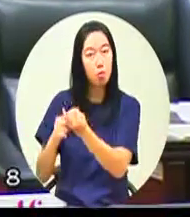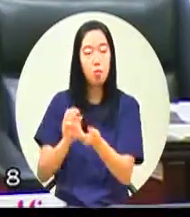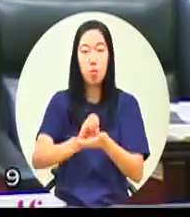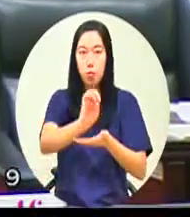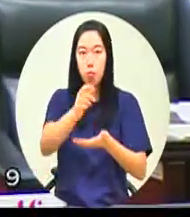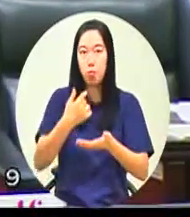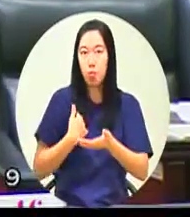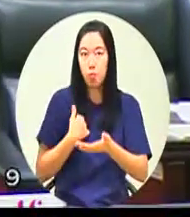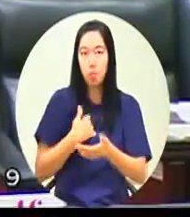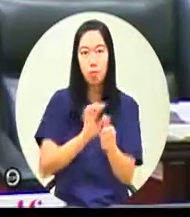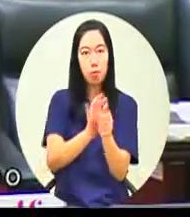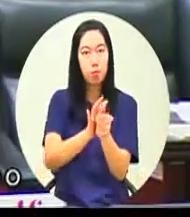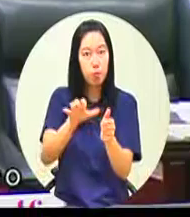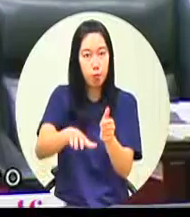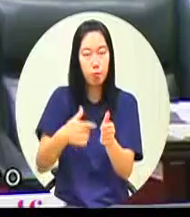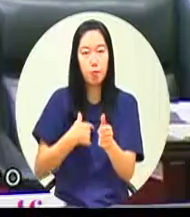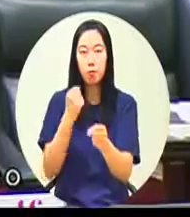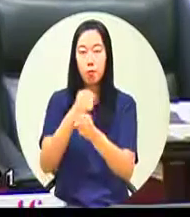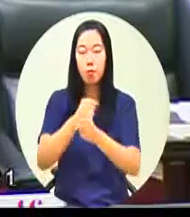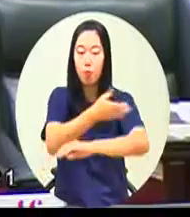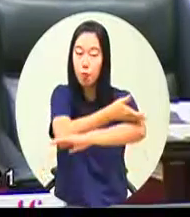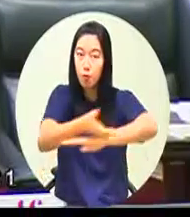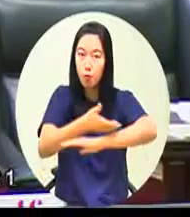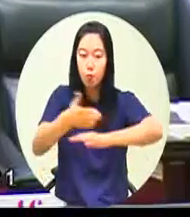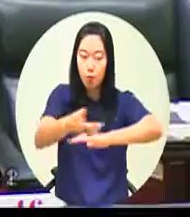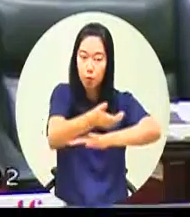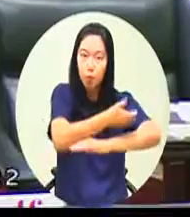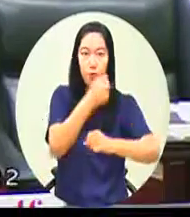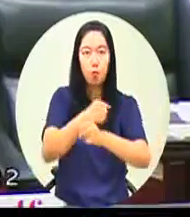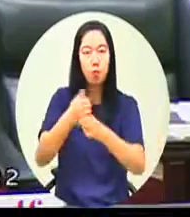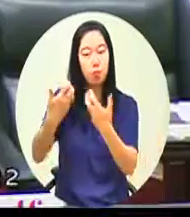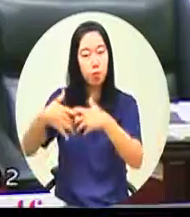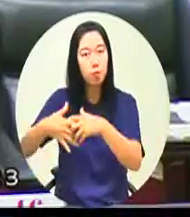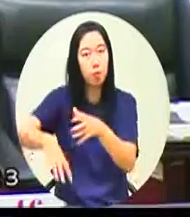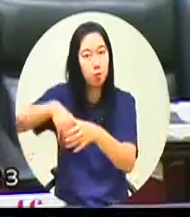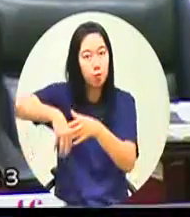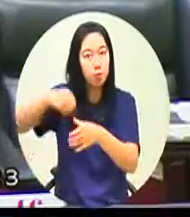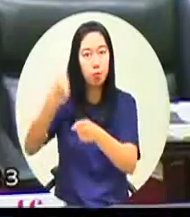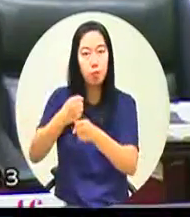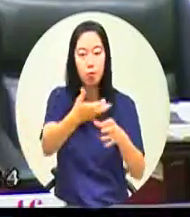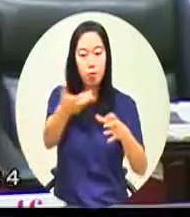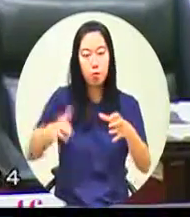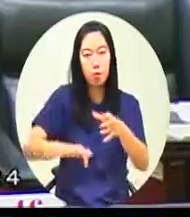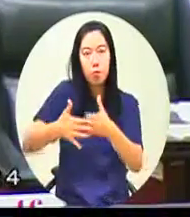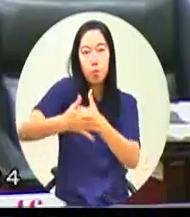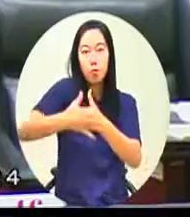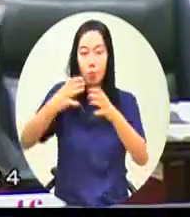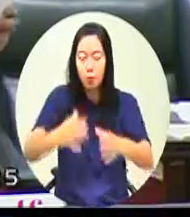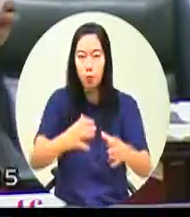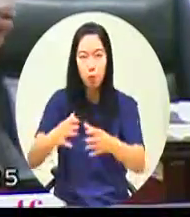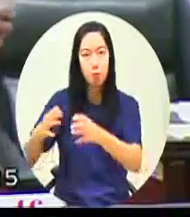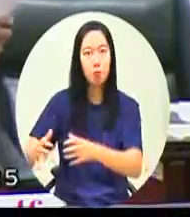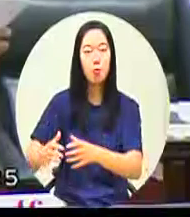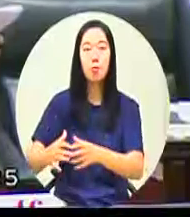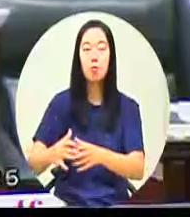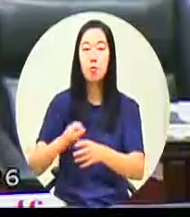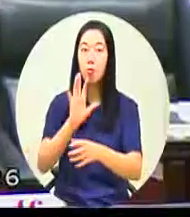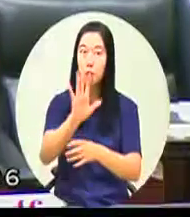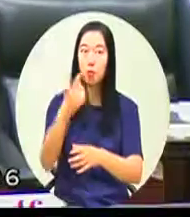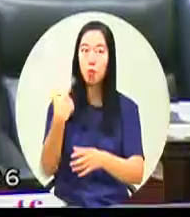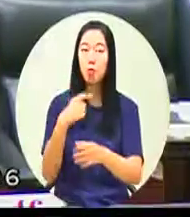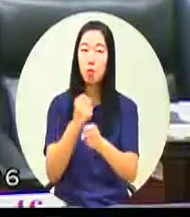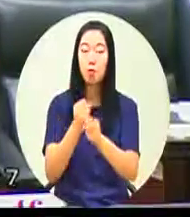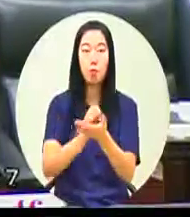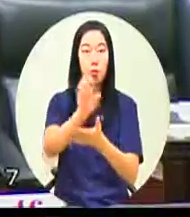我的选区内底吼，要做排水的，要做抽水站的，啊，要做住房处的，嘛足侪件拢有要做。相信咱进编伫这工作报告内